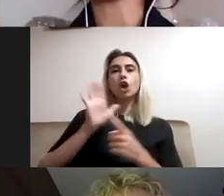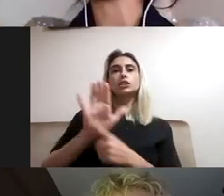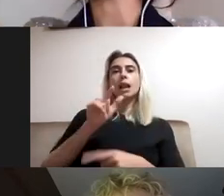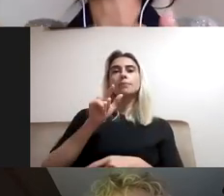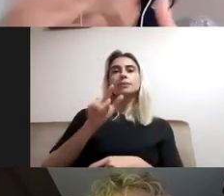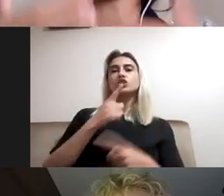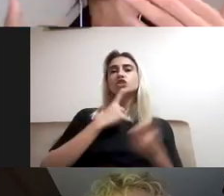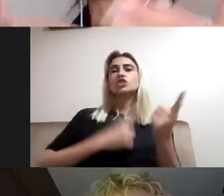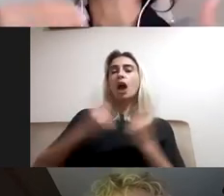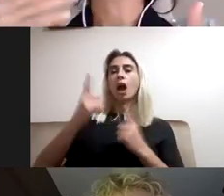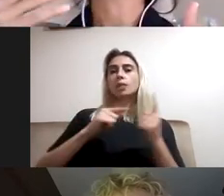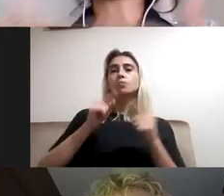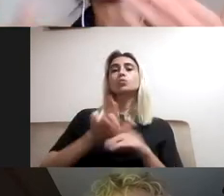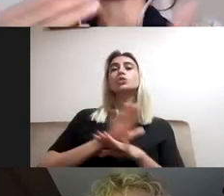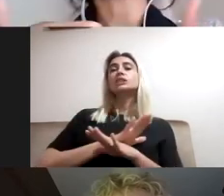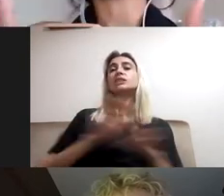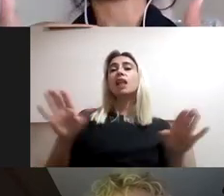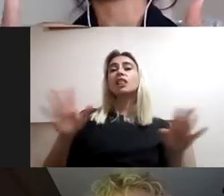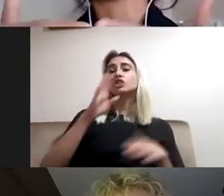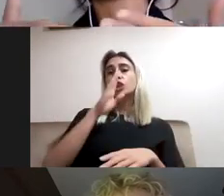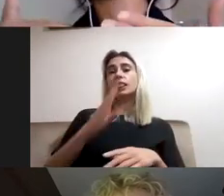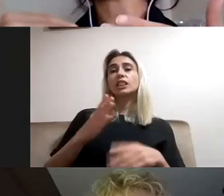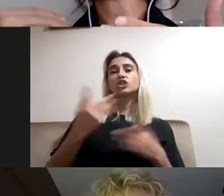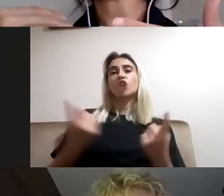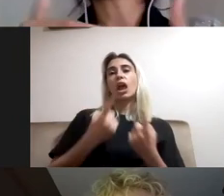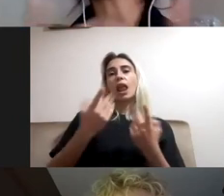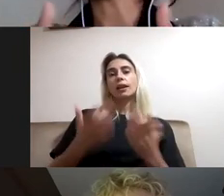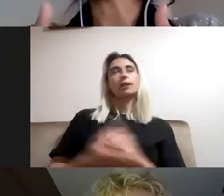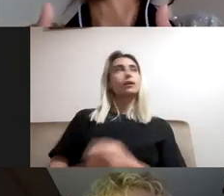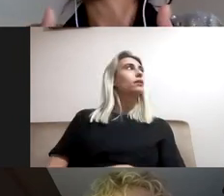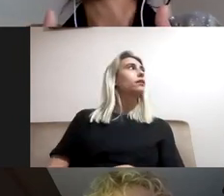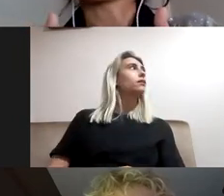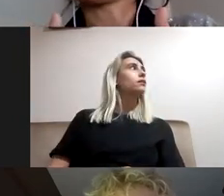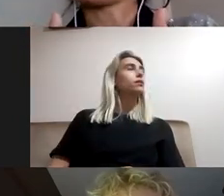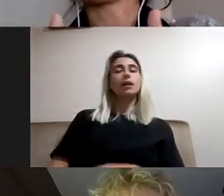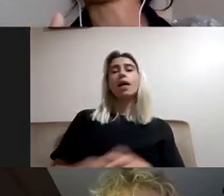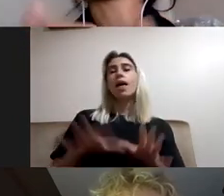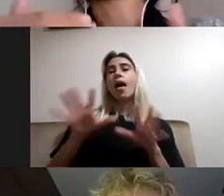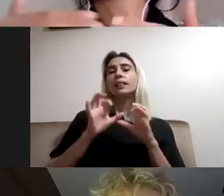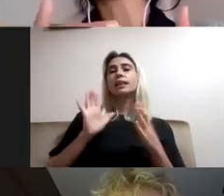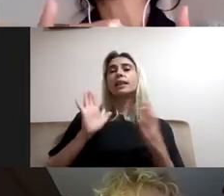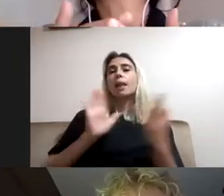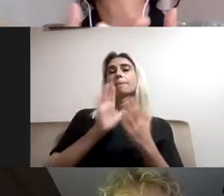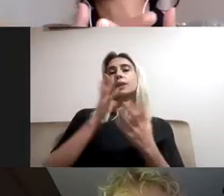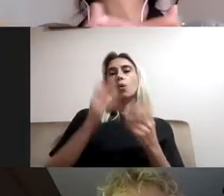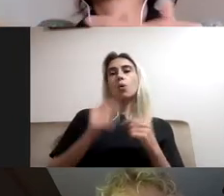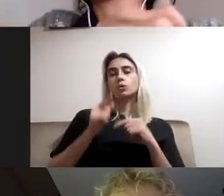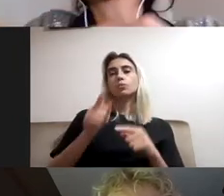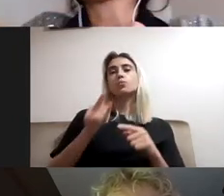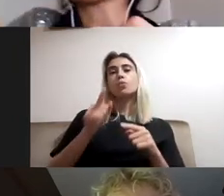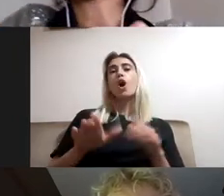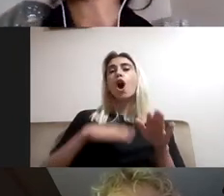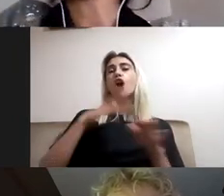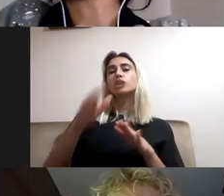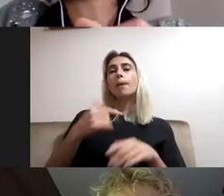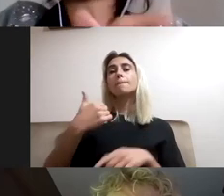şikayet edilmesi bunlar zaten çok ciddi şeyler. Etki tepki meseleleri haline geldi. Bu aşamadan sonra işte